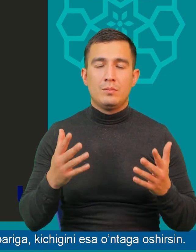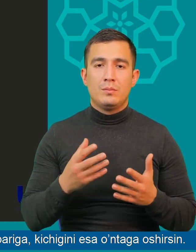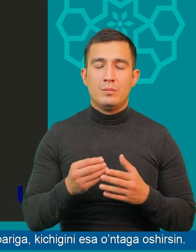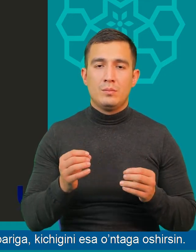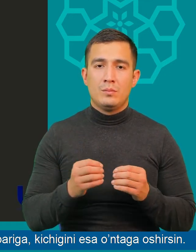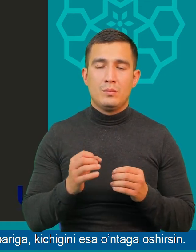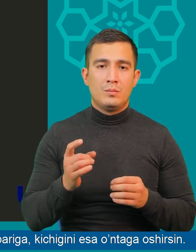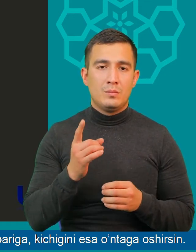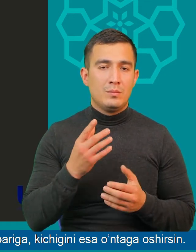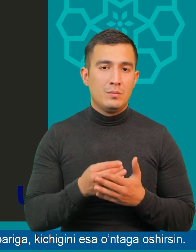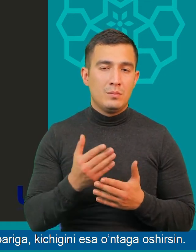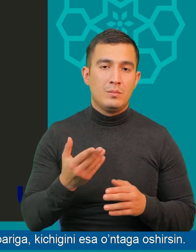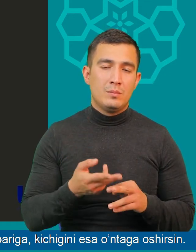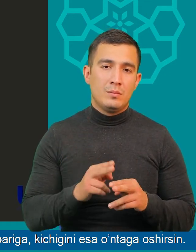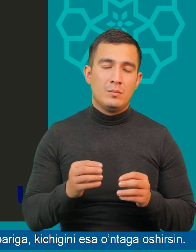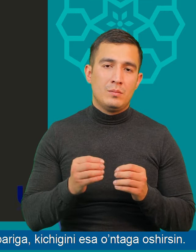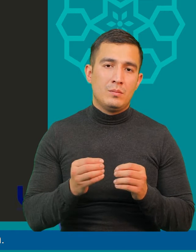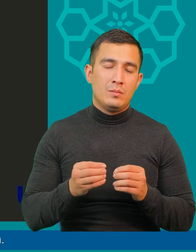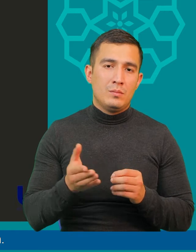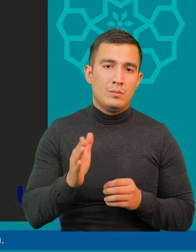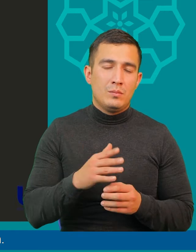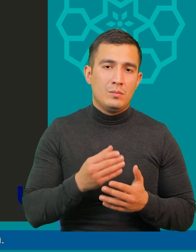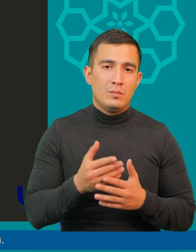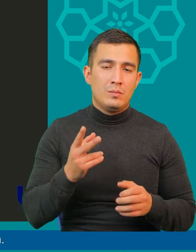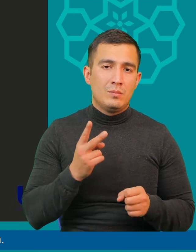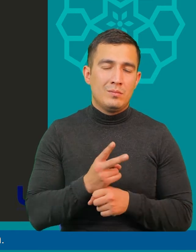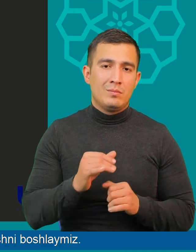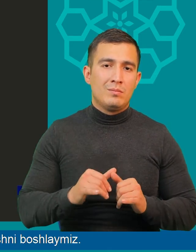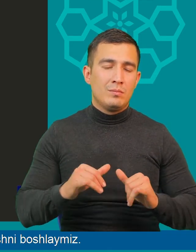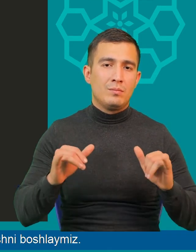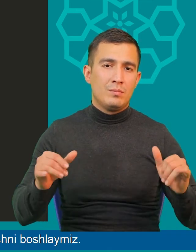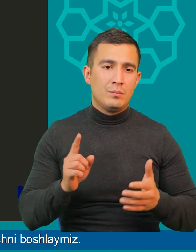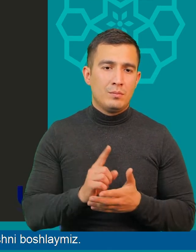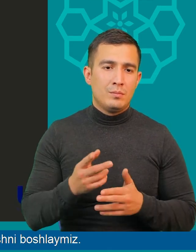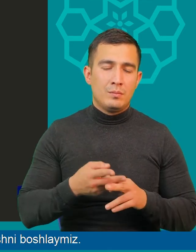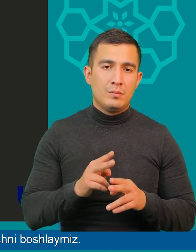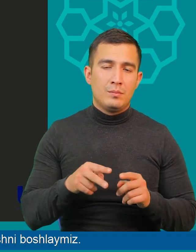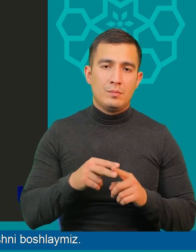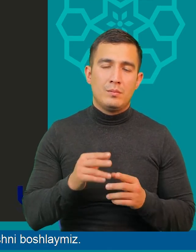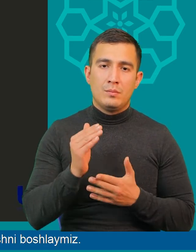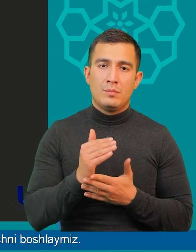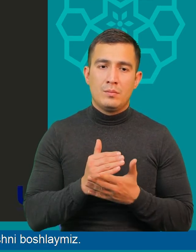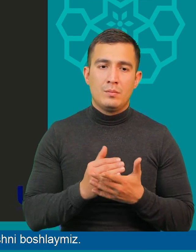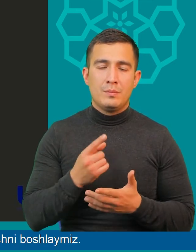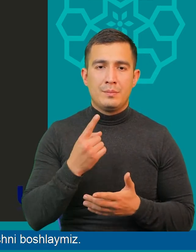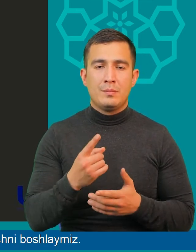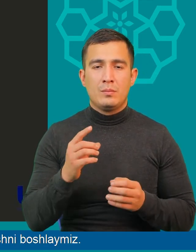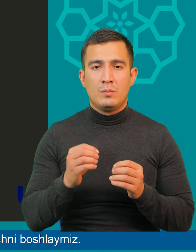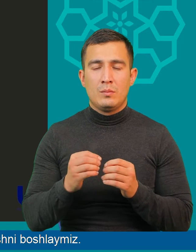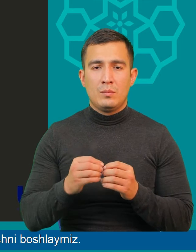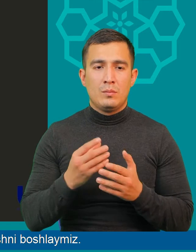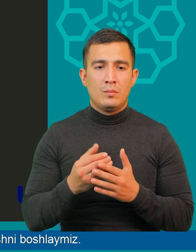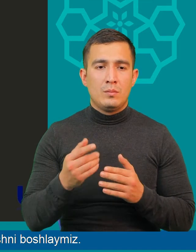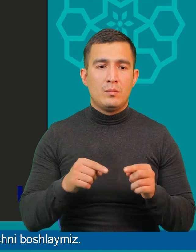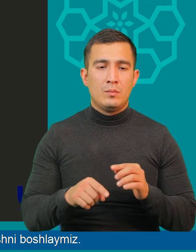baravarga, kichigini esa 10 taga oshirsin. Ikkinchi sonni ham e'lon qilib qo'yaman. Rand funksiyasi bilan 1 bilan 100 oralig'idagi sonlar